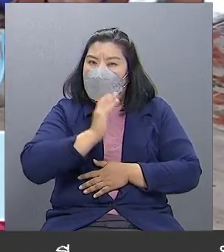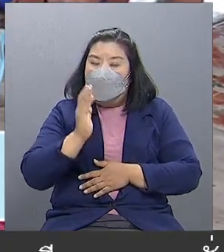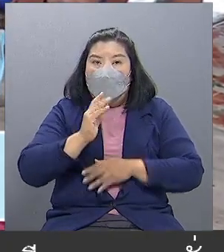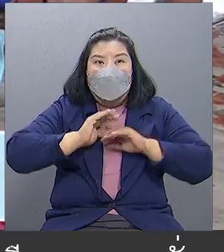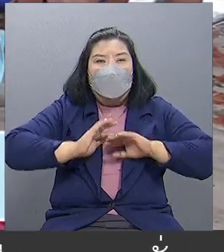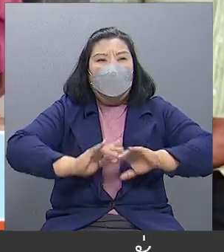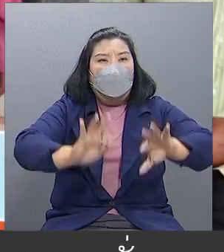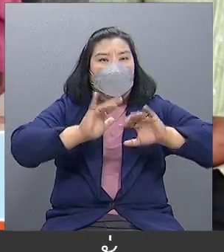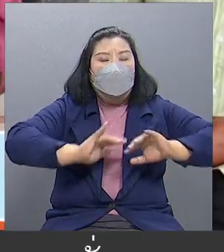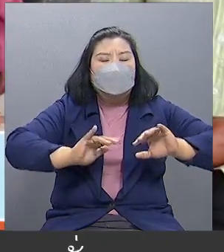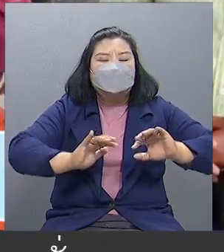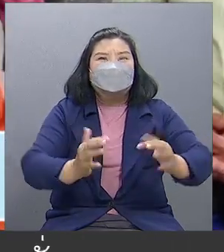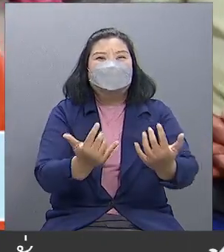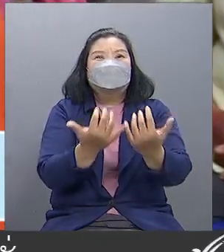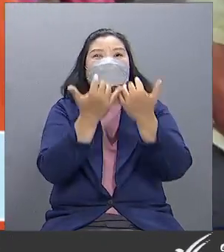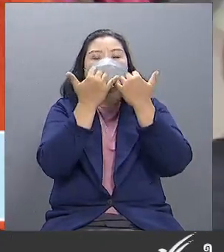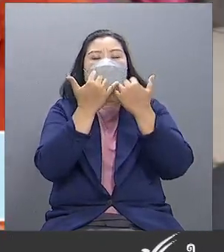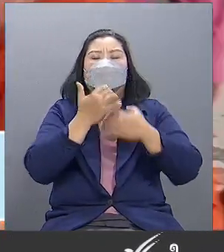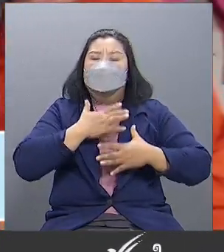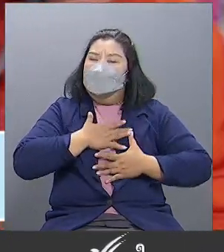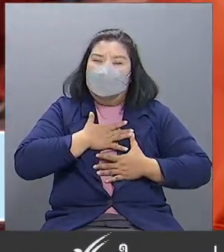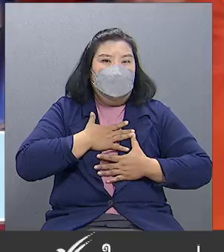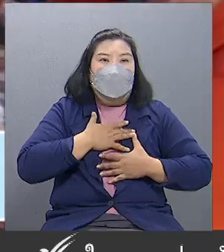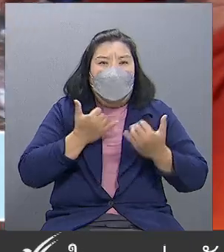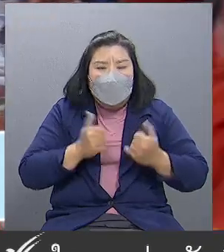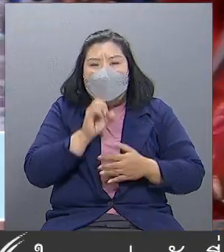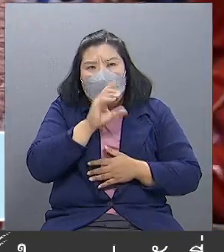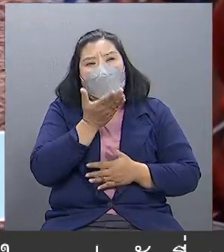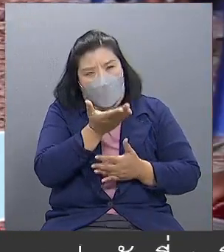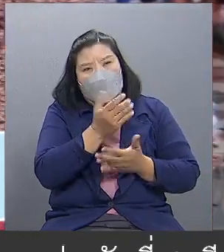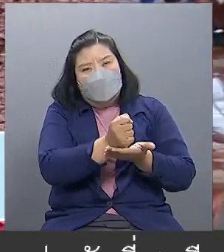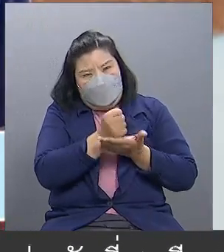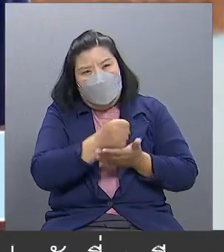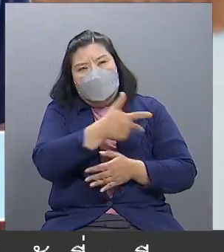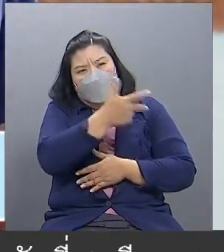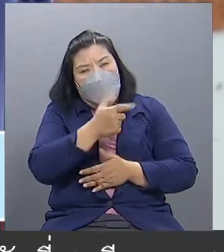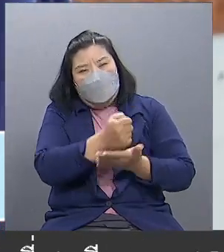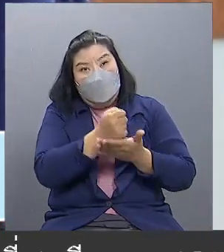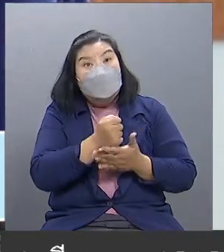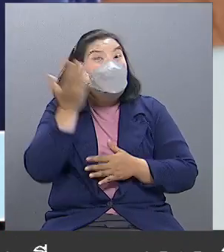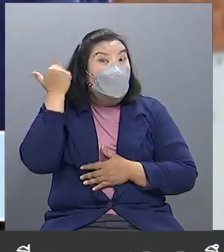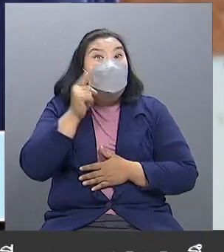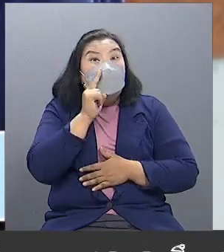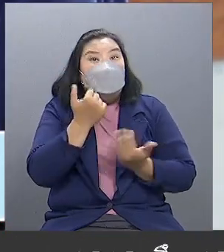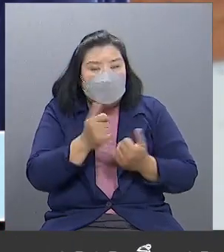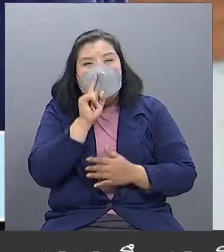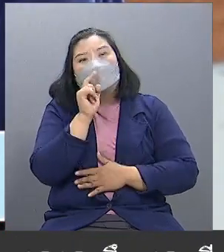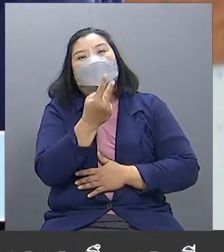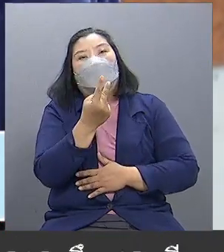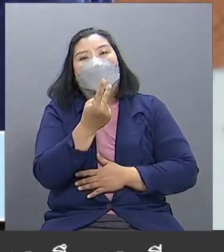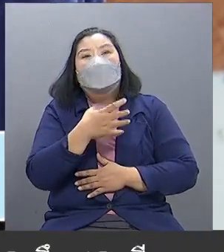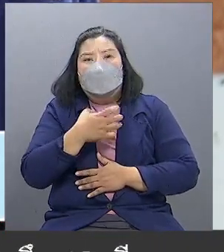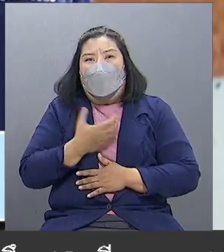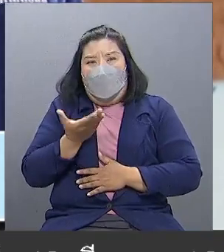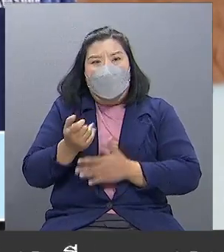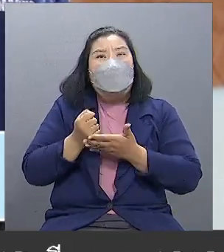ทกáriaร้องเรีผ่านรองทุกลงไปนี้มาแล้วครั้งนึงนะคะแล้วกอยากจะให้ติดตอไปที่ศูยดำรง